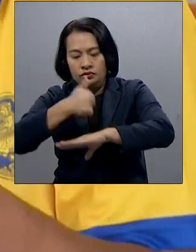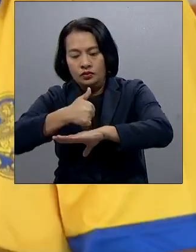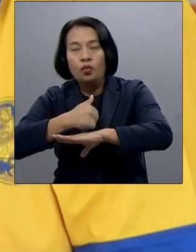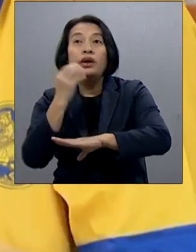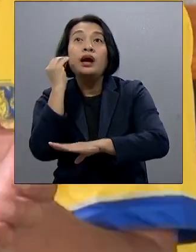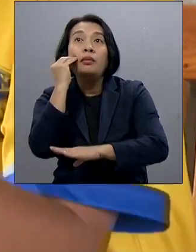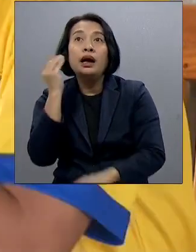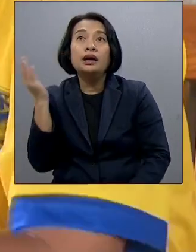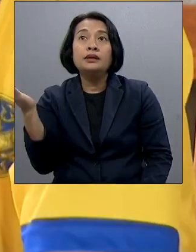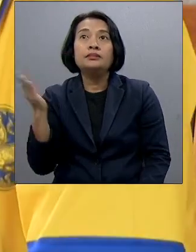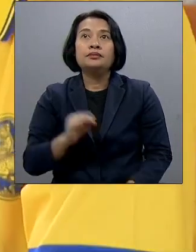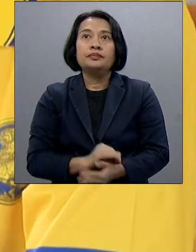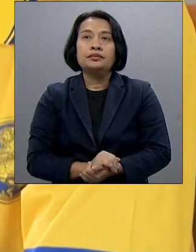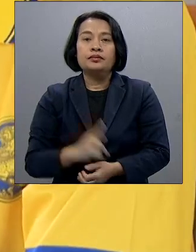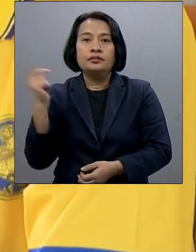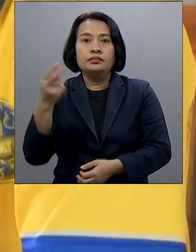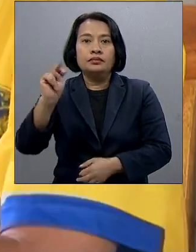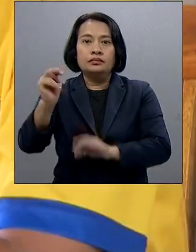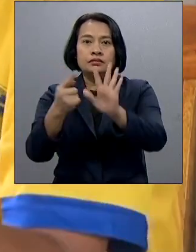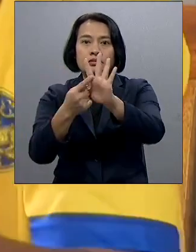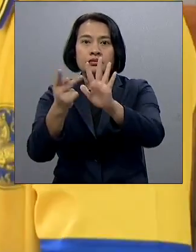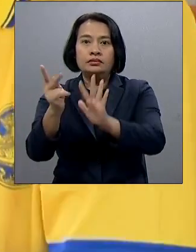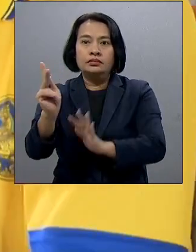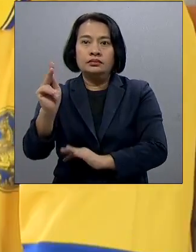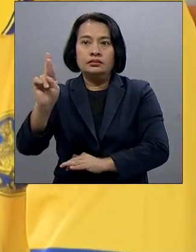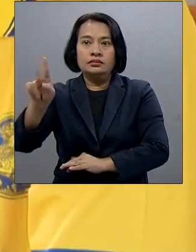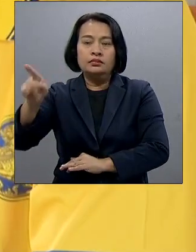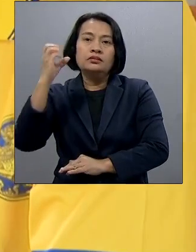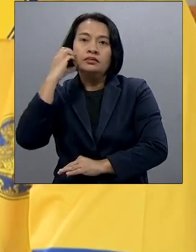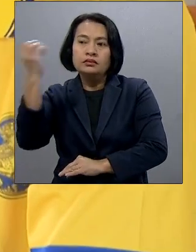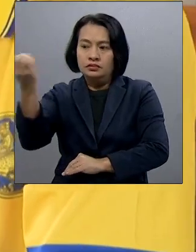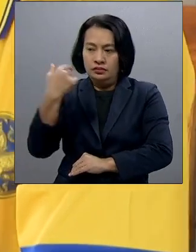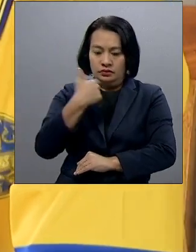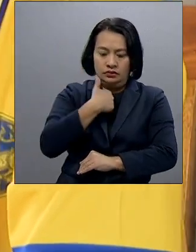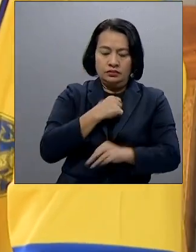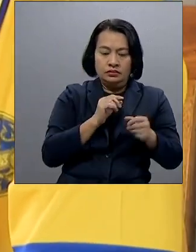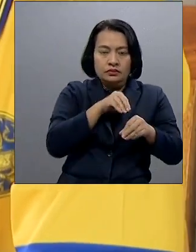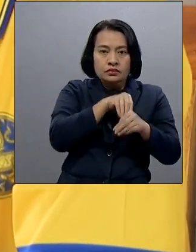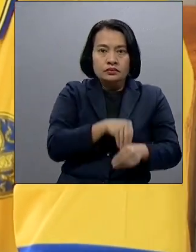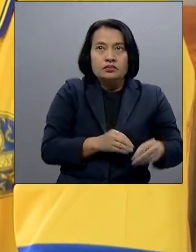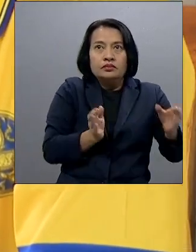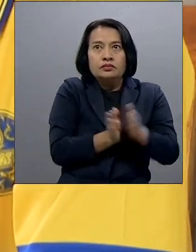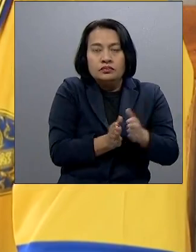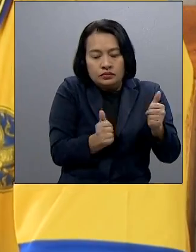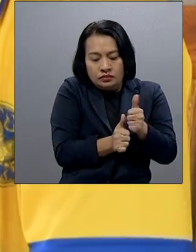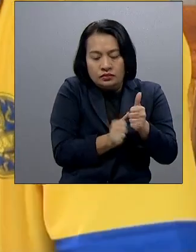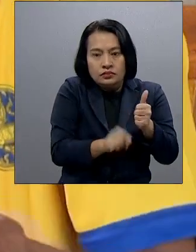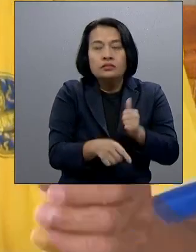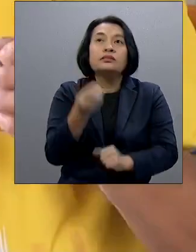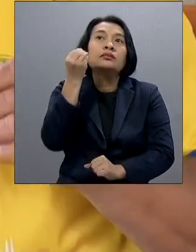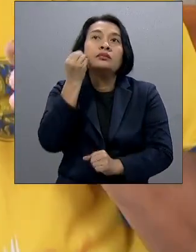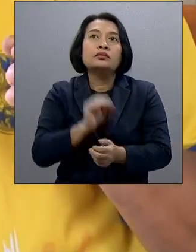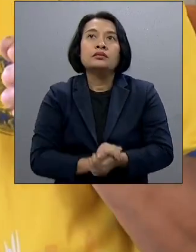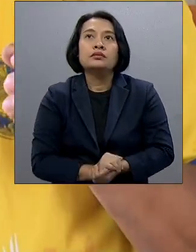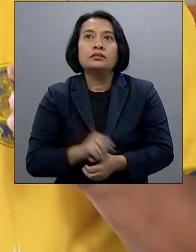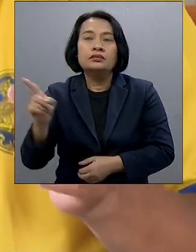บ้านเขาก็บอกว่านายธนากรก็โทรศัพท์ติดต่อมาหาเขาซึ่งวันนั้นเขาก็อยู่กับผู้ช่วยผู้ใหญ่บ้านนะคะซึ่งผู้ก่อเหตุสอบถ